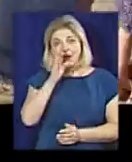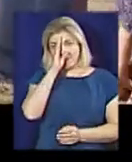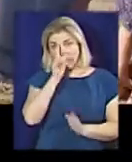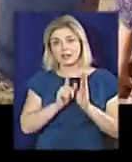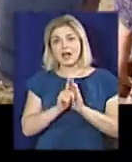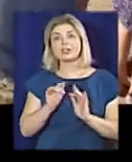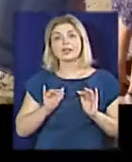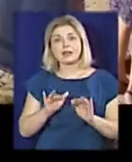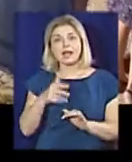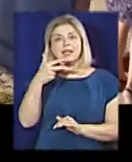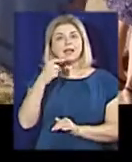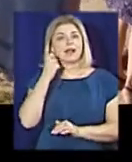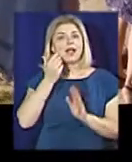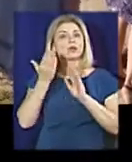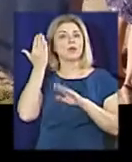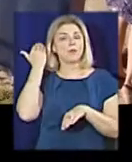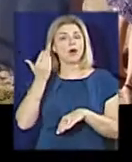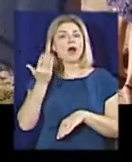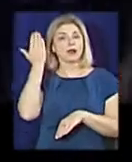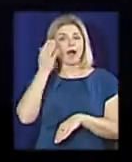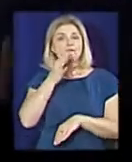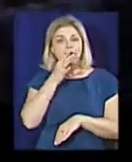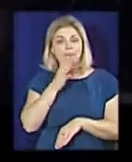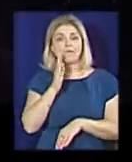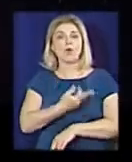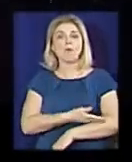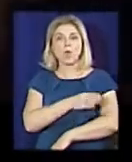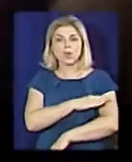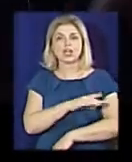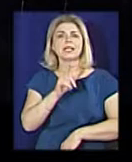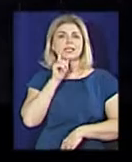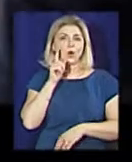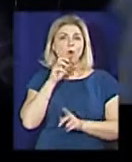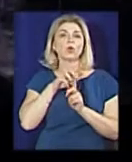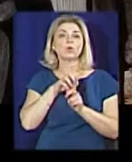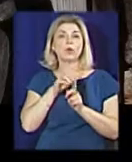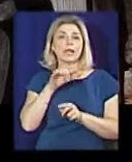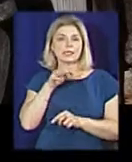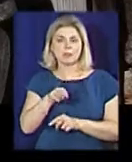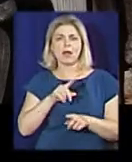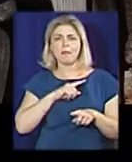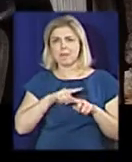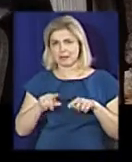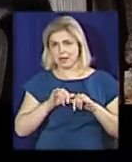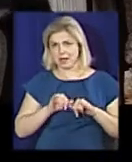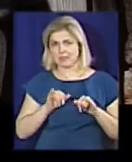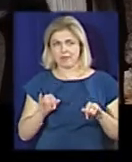30 років тому. У той час у Польщі сільський зелений туризм почав інтенсивно розвиватися.